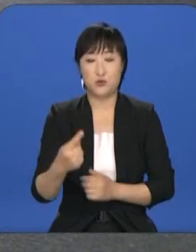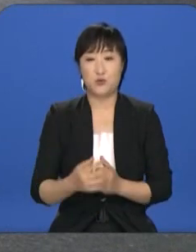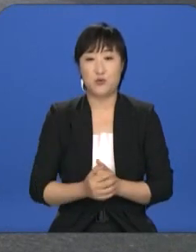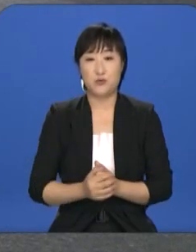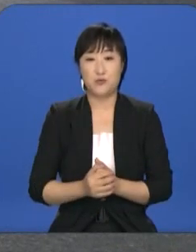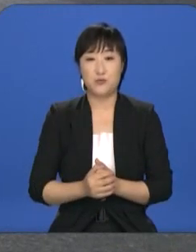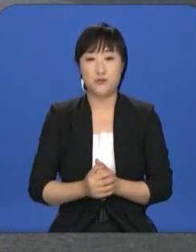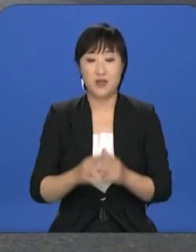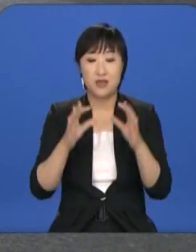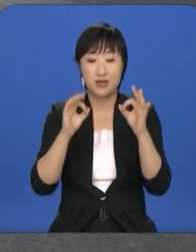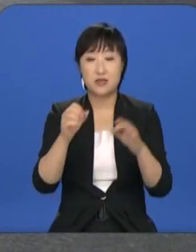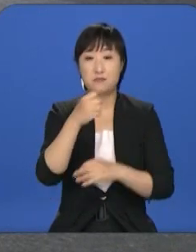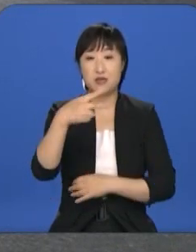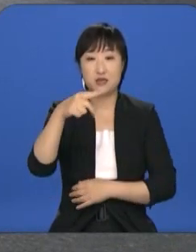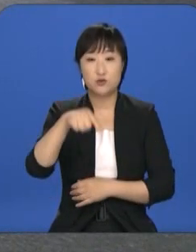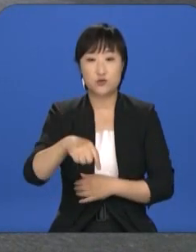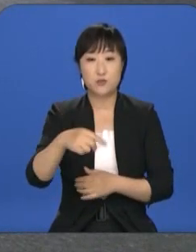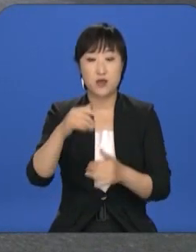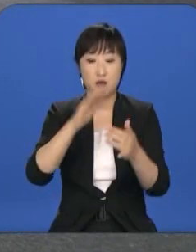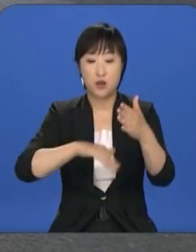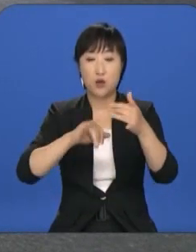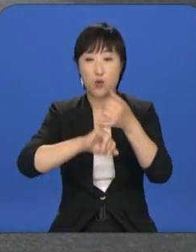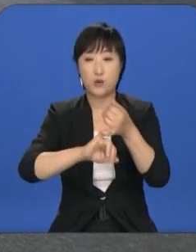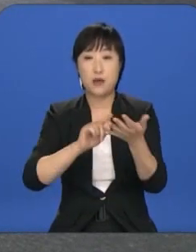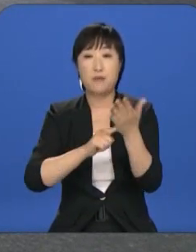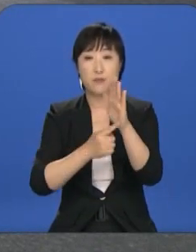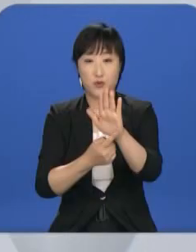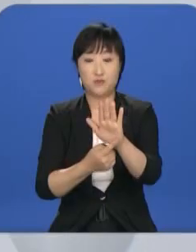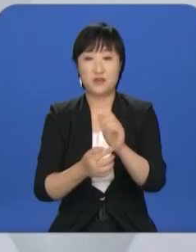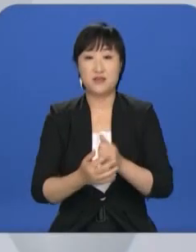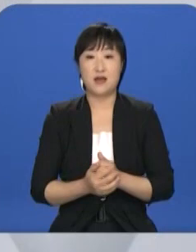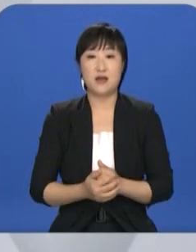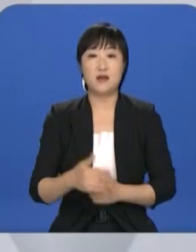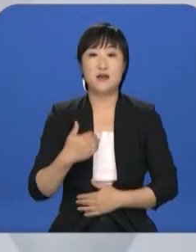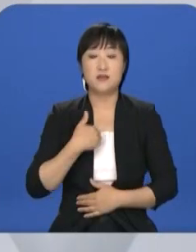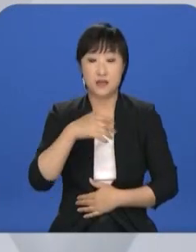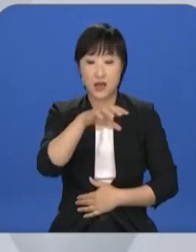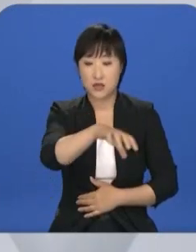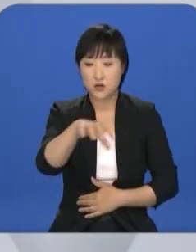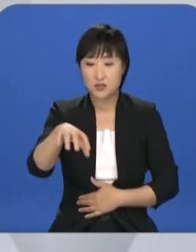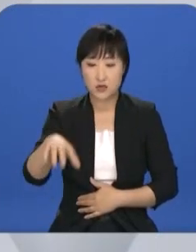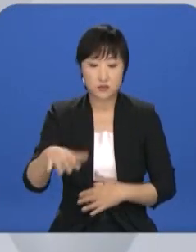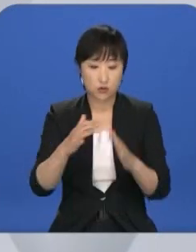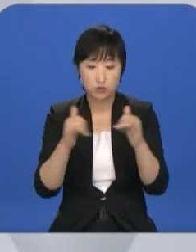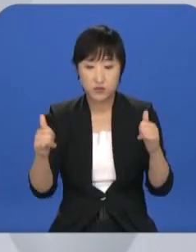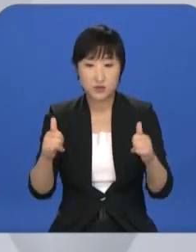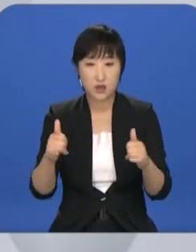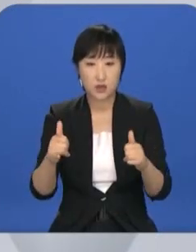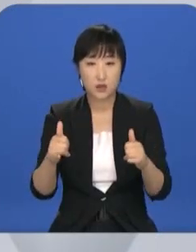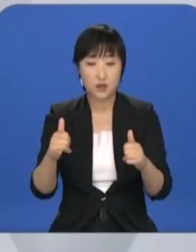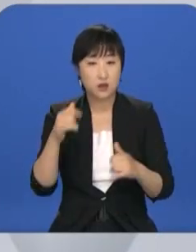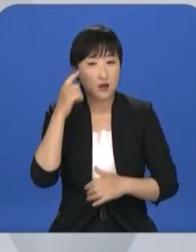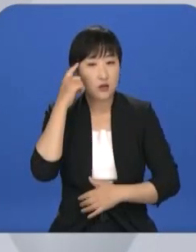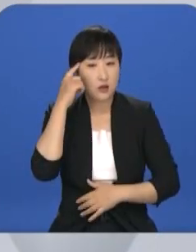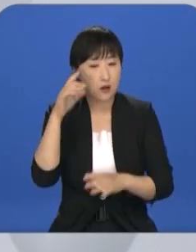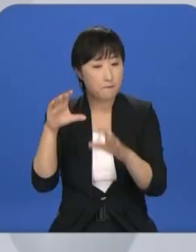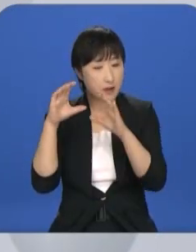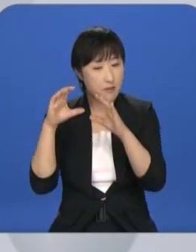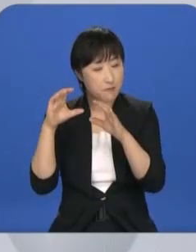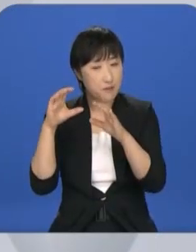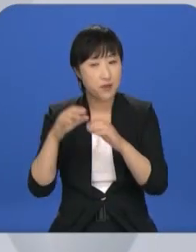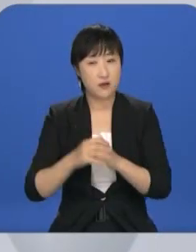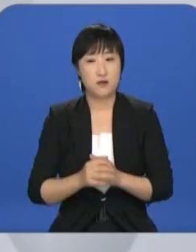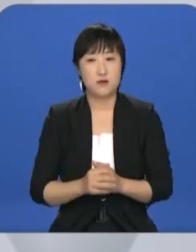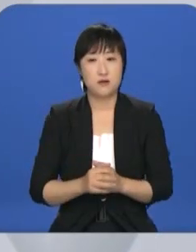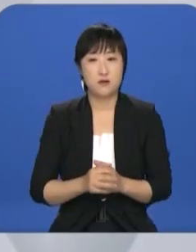30초입니다. 먼저 김희수 후보의 공약 발표가 있겠습니다. 제가 현장에서 국민들의 의견을